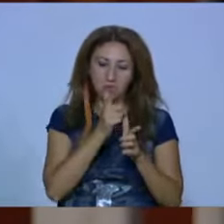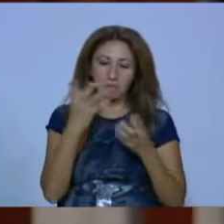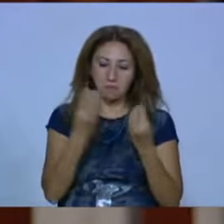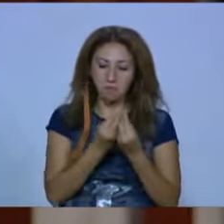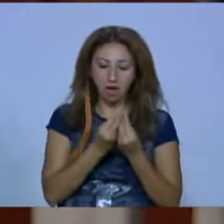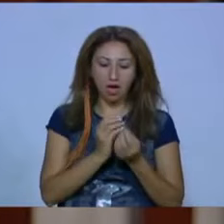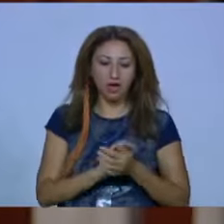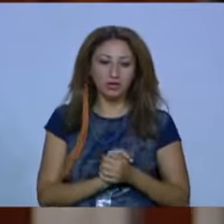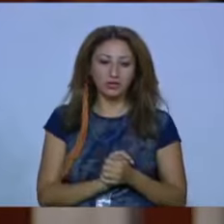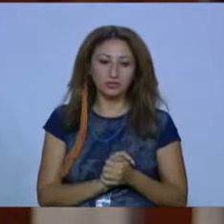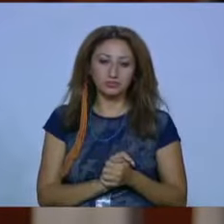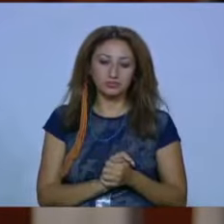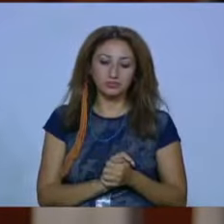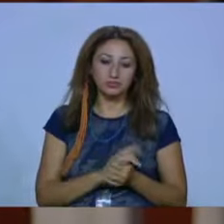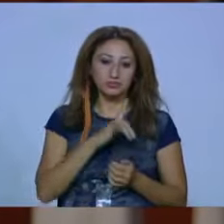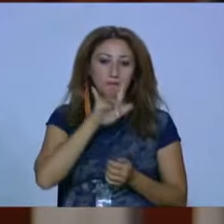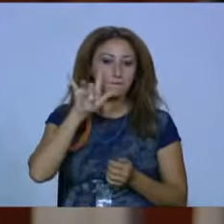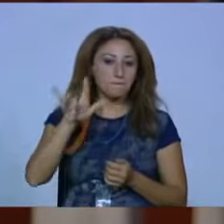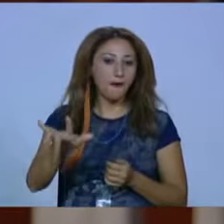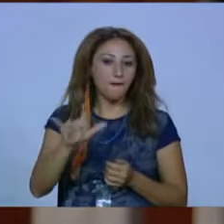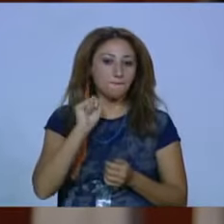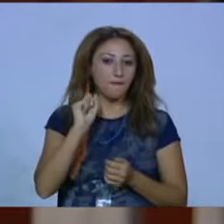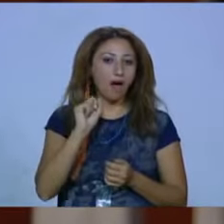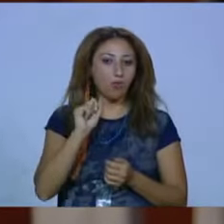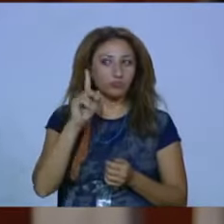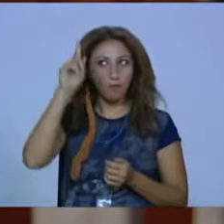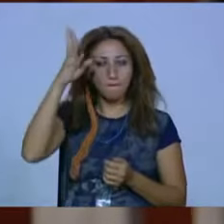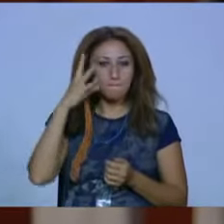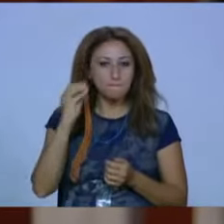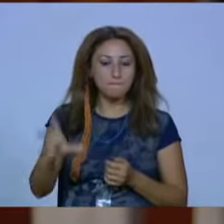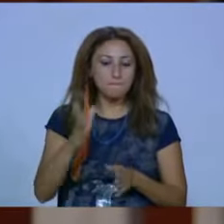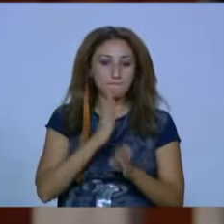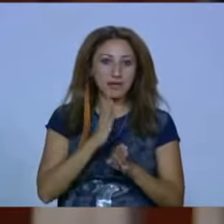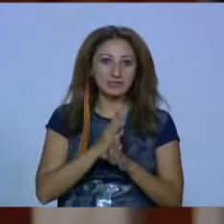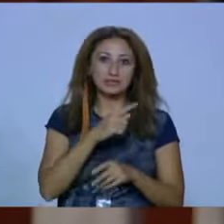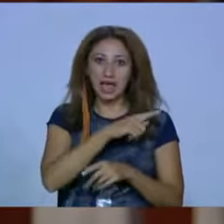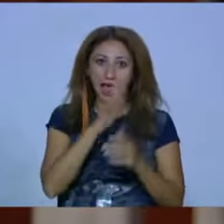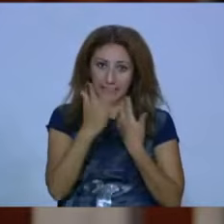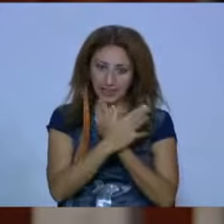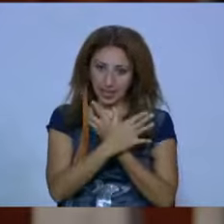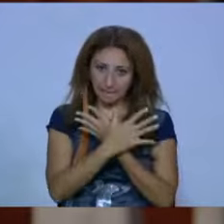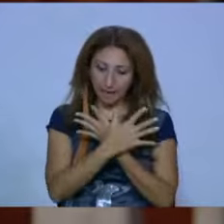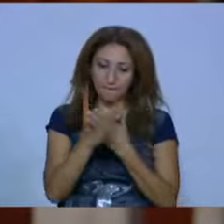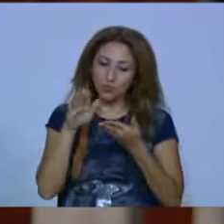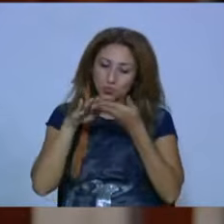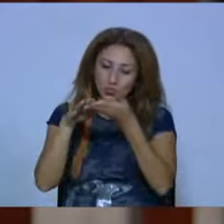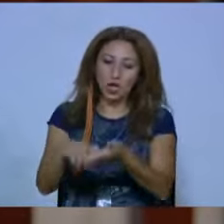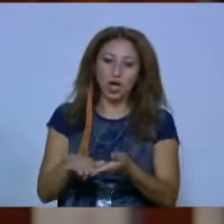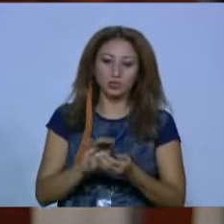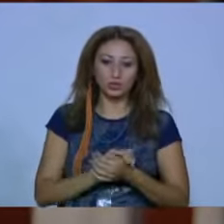فكان الاستاذ عادل بيحب علاء قوي ومؤمن بموهبته جدا، وابتدى يساعده. يعني علاء